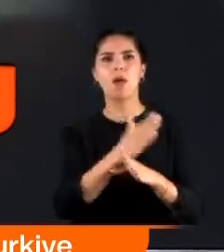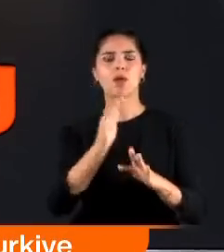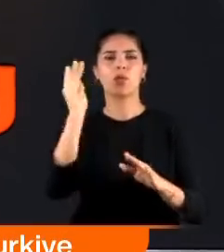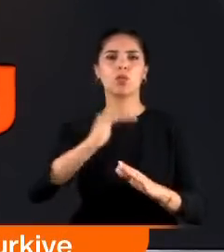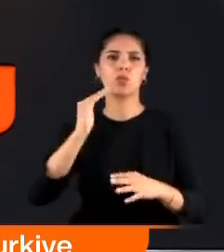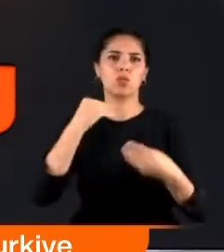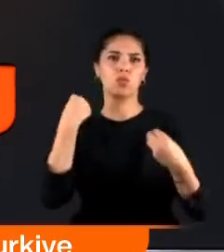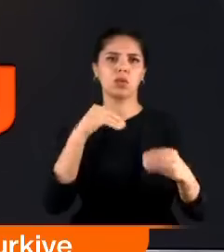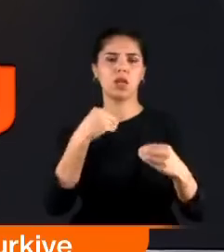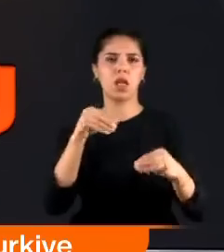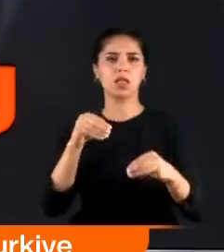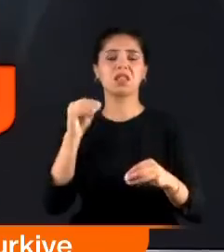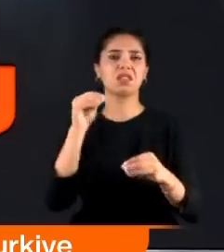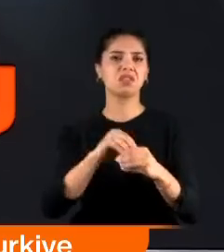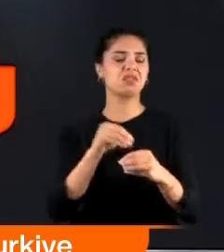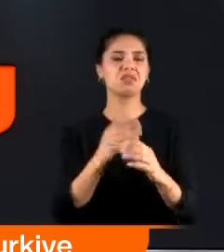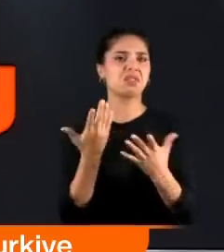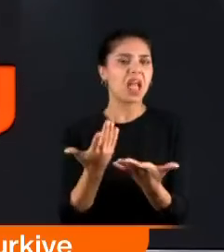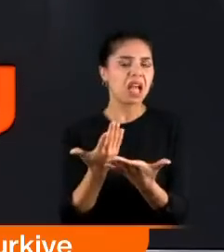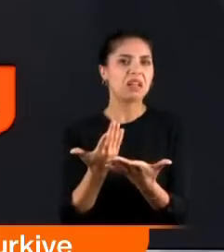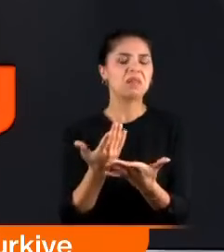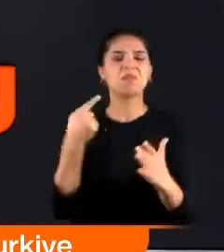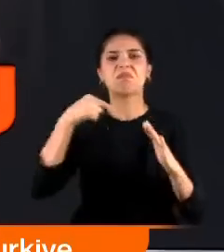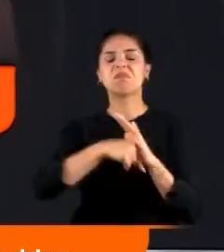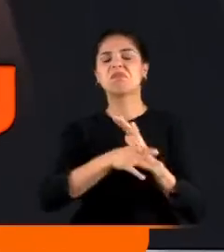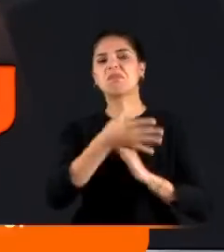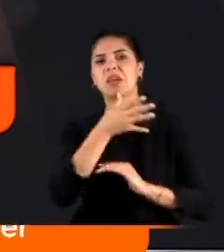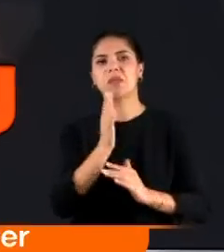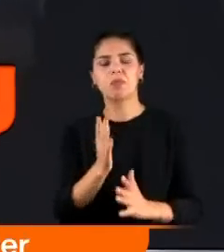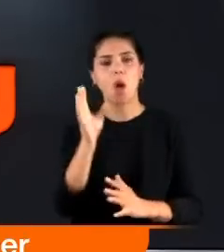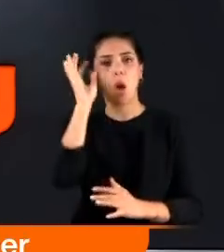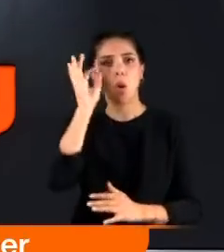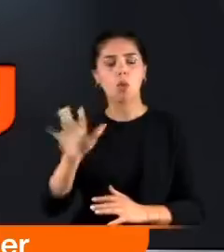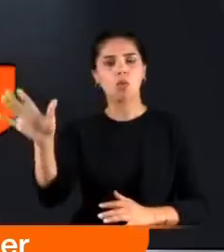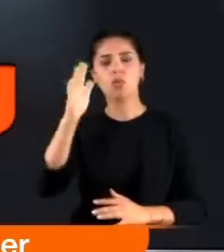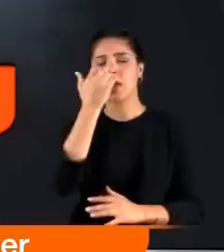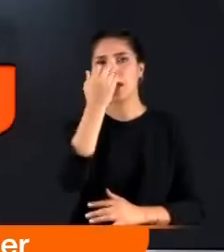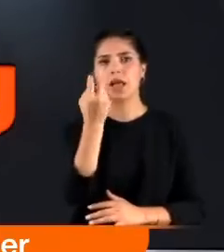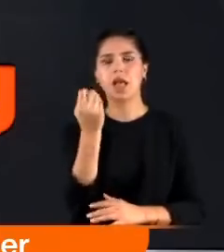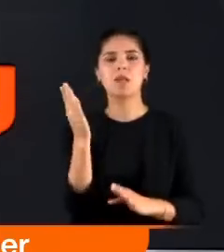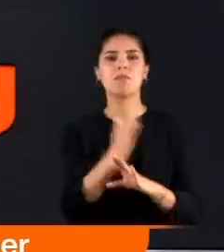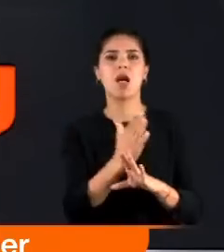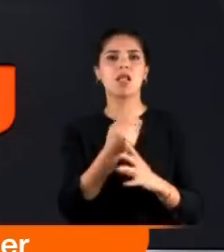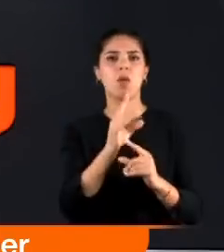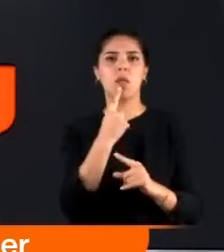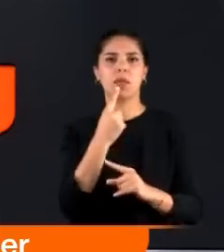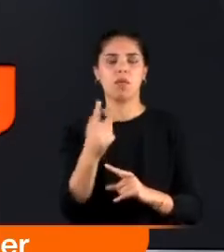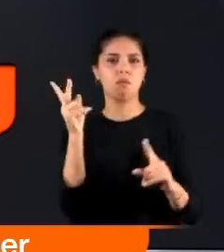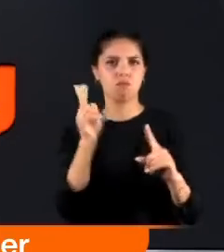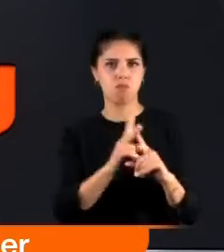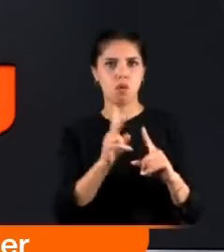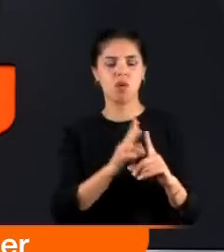uygun fiyatlara sattılar. İçeriğine gelince ne olduğu belli değil ama uzmanlar kanserojen madde uyarısı yapıyor. Polis